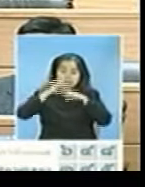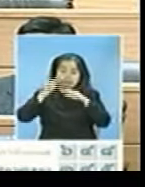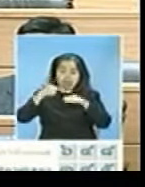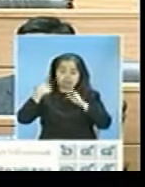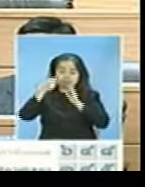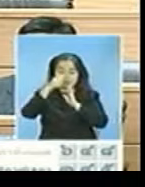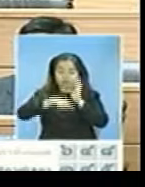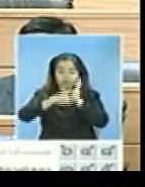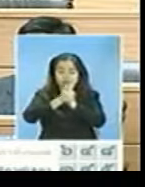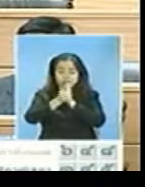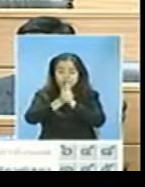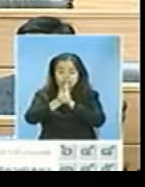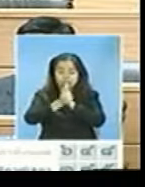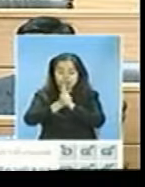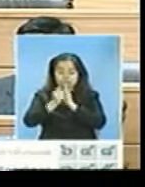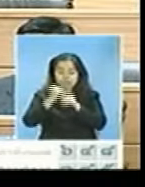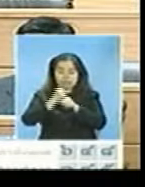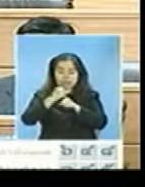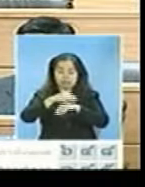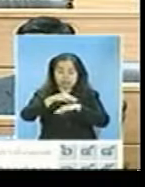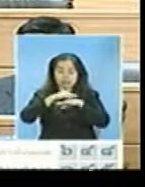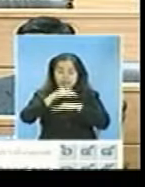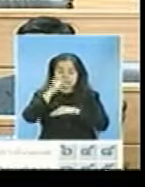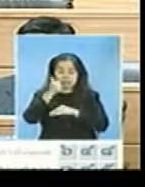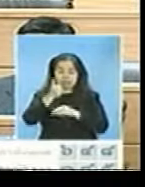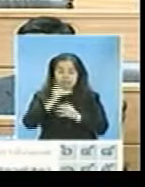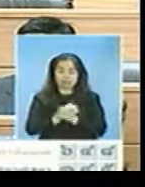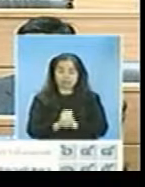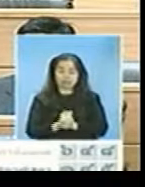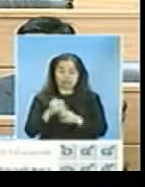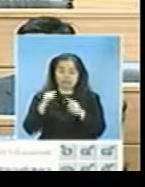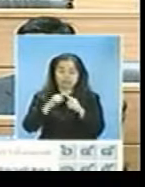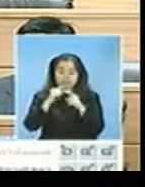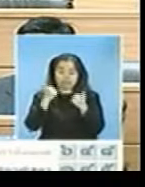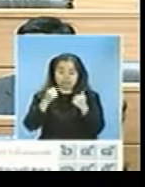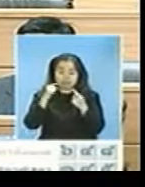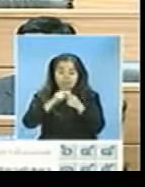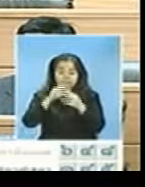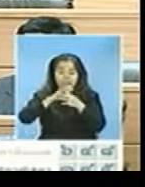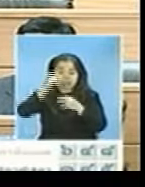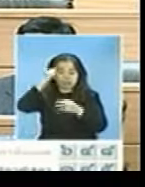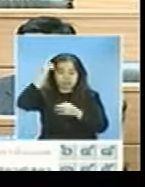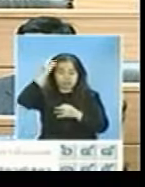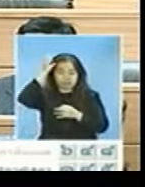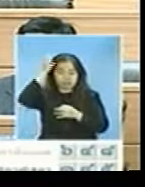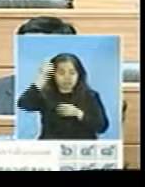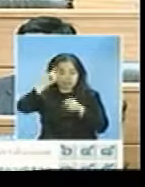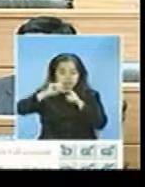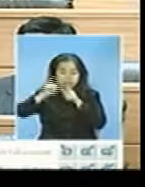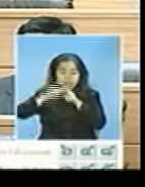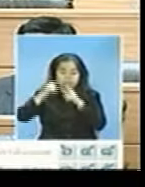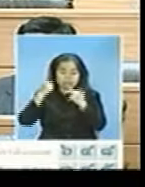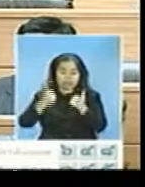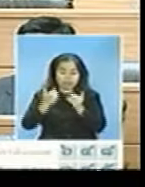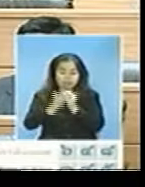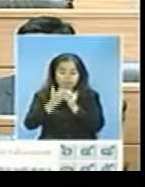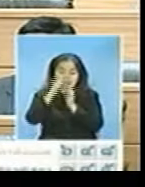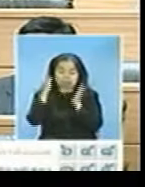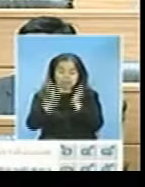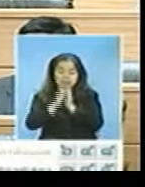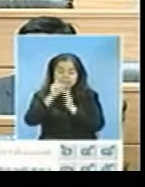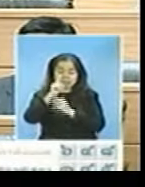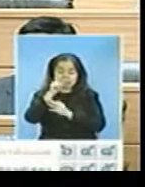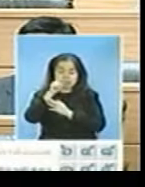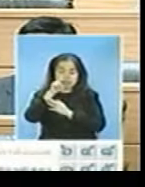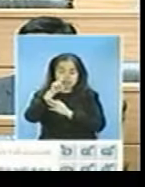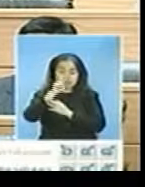ณภาพถึงจะได้รับตำแหน่งเข้ามาบรรจุฉะนั้นในระดับหัวกะทินี่ก็จะอยู่ใน1,200,000กว่าคนนี่เ